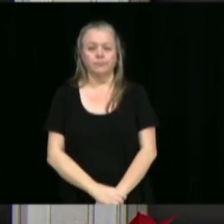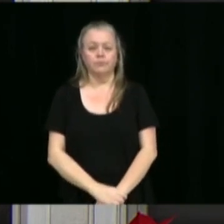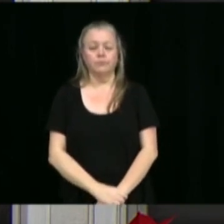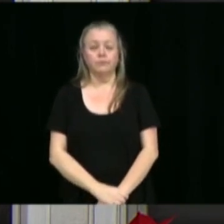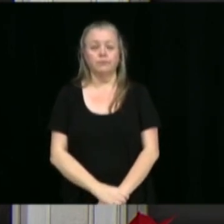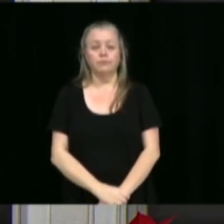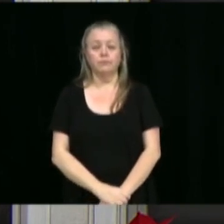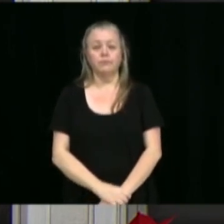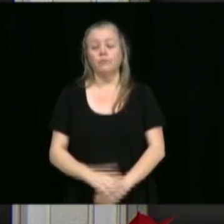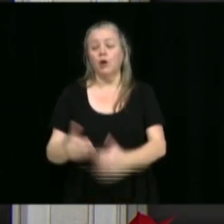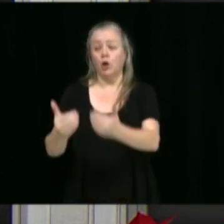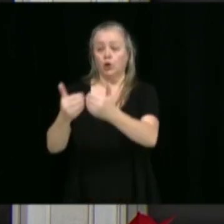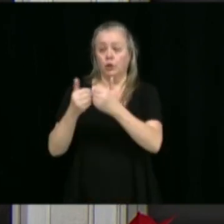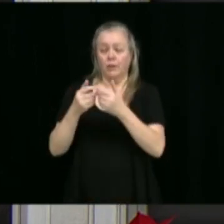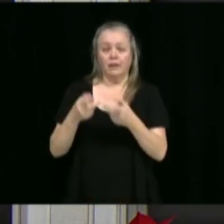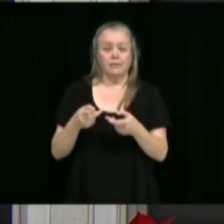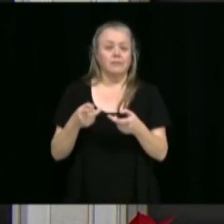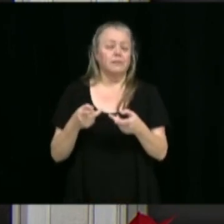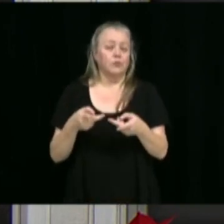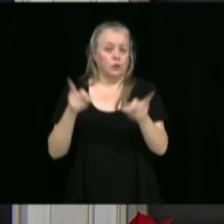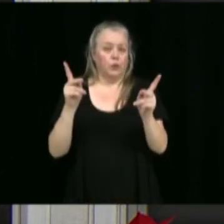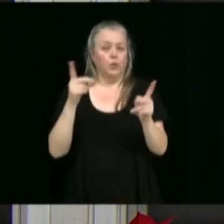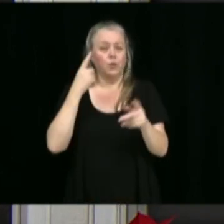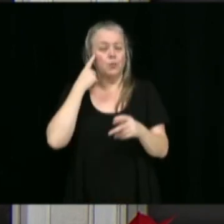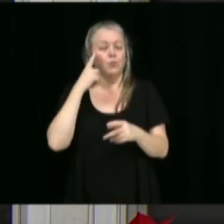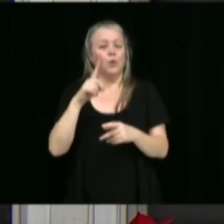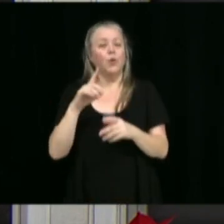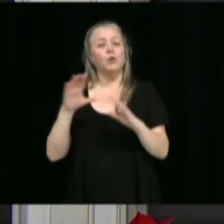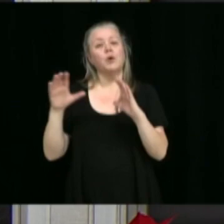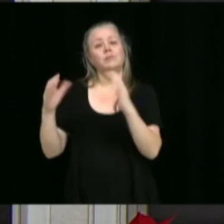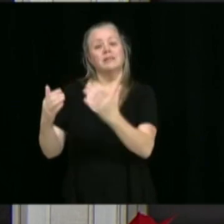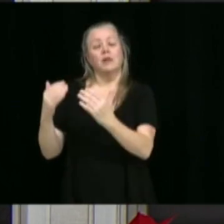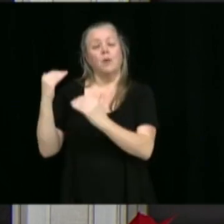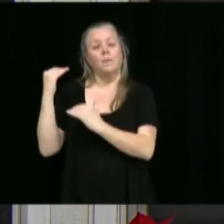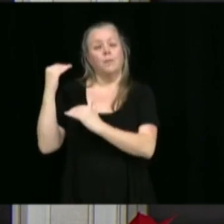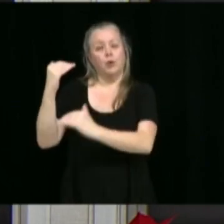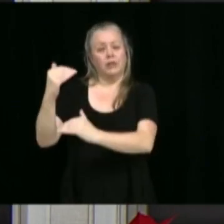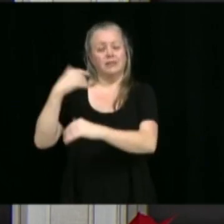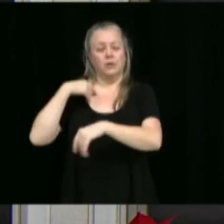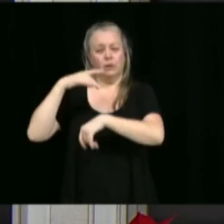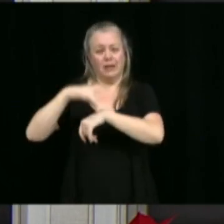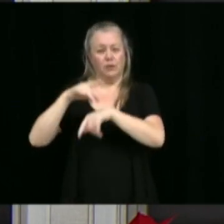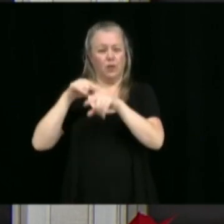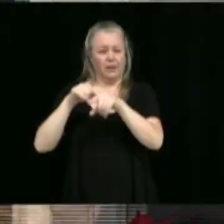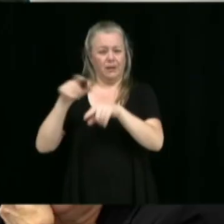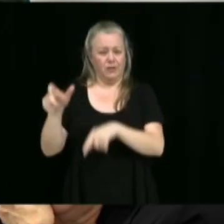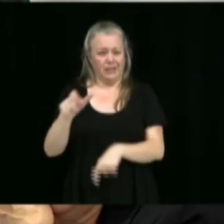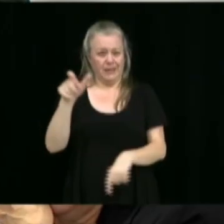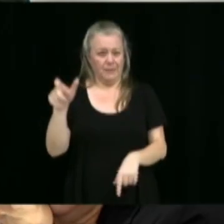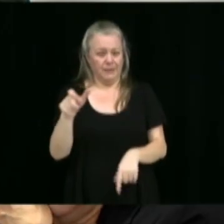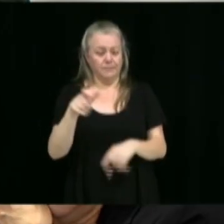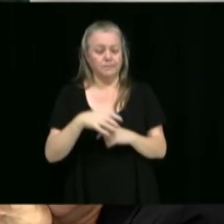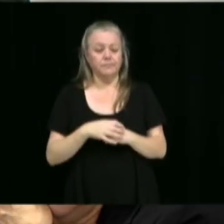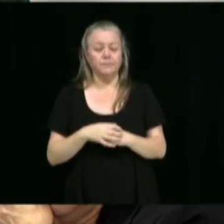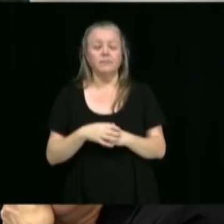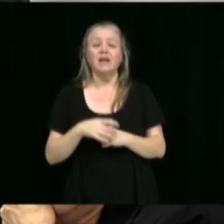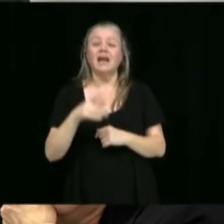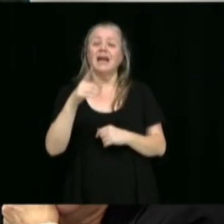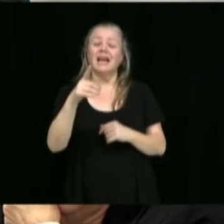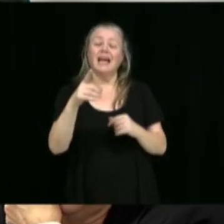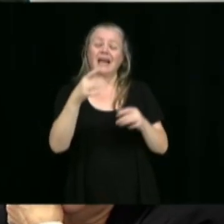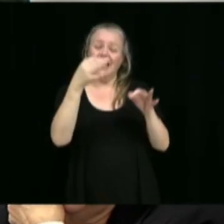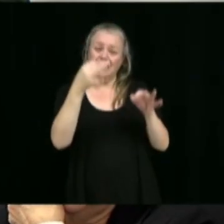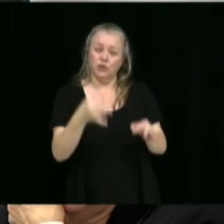Demande d'autorisation à être déposée auprès de la Commission de protection du territoire agricole du Québec. Il s'agit d'abroger la résolution